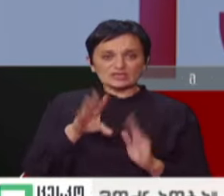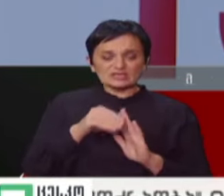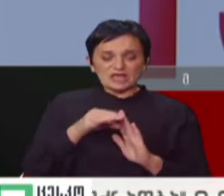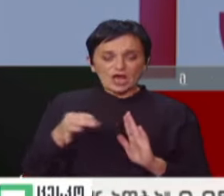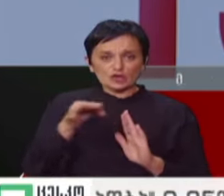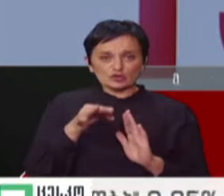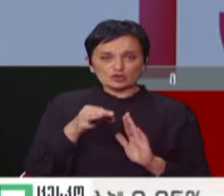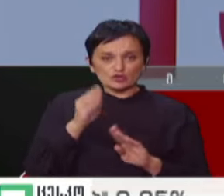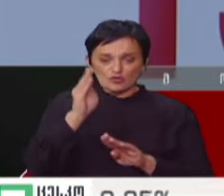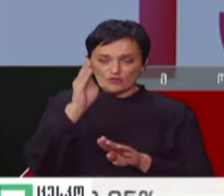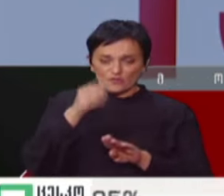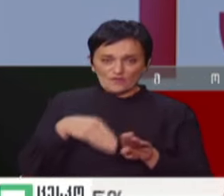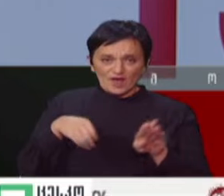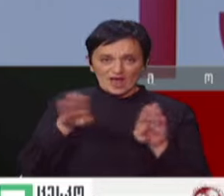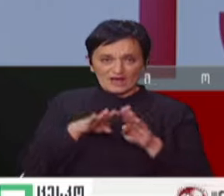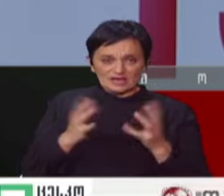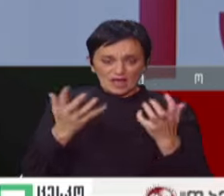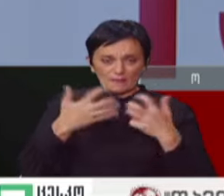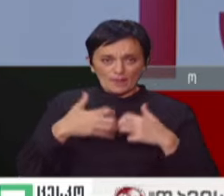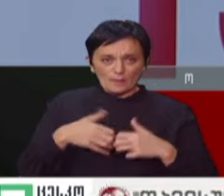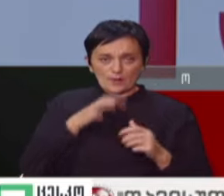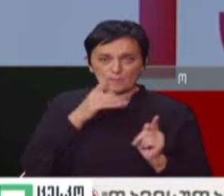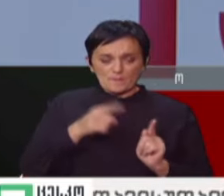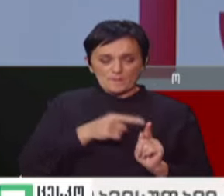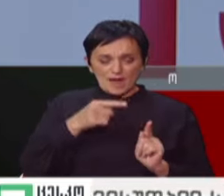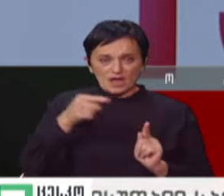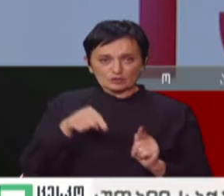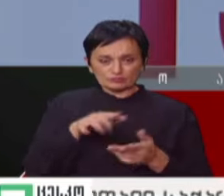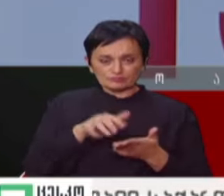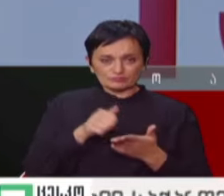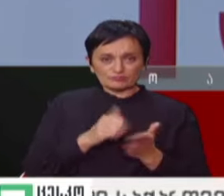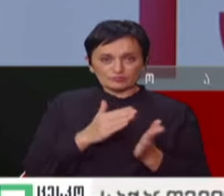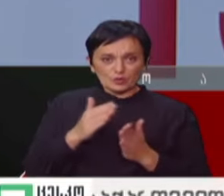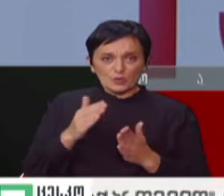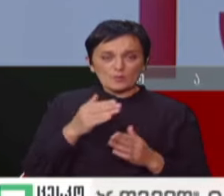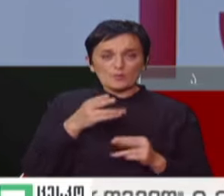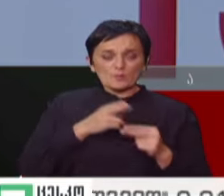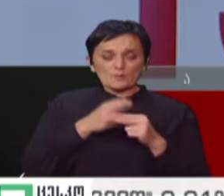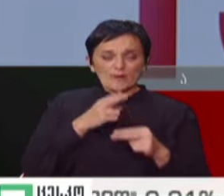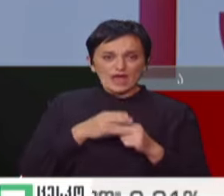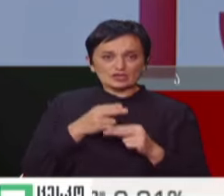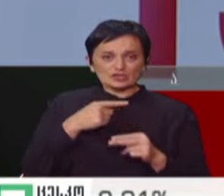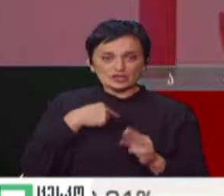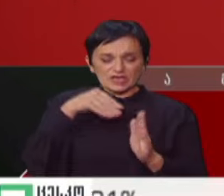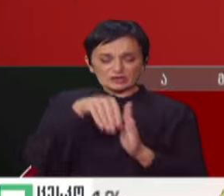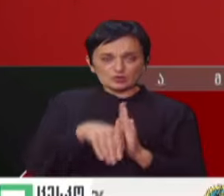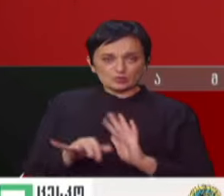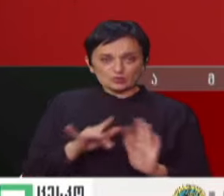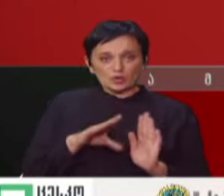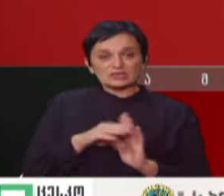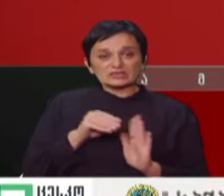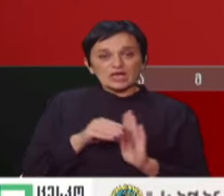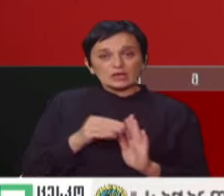ubanze verifikatsiis aparatebi da khvis tvleli aparatebi periodulat gamodioda mtsqobridan ris gamots ferkhteboda kenchisqris protsesi